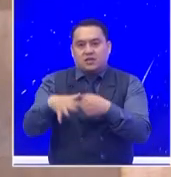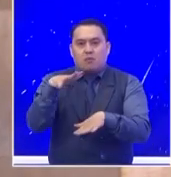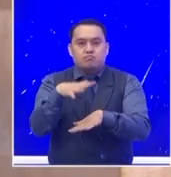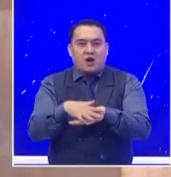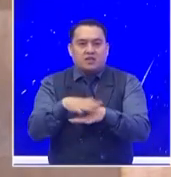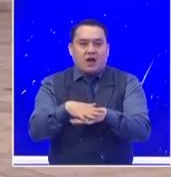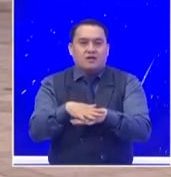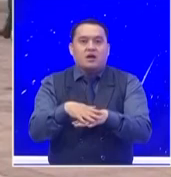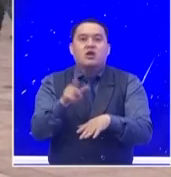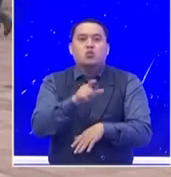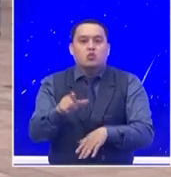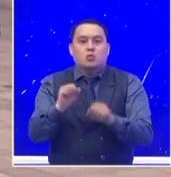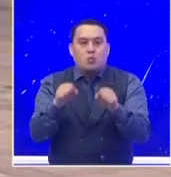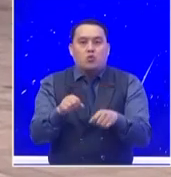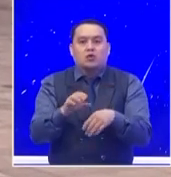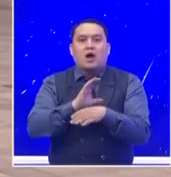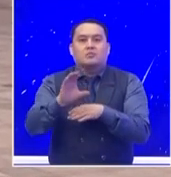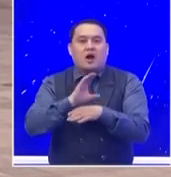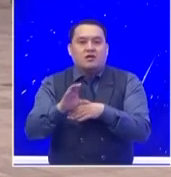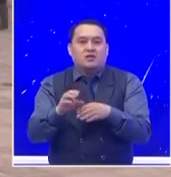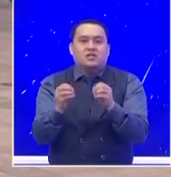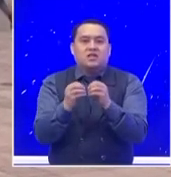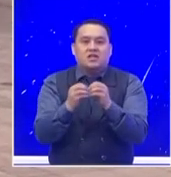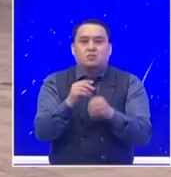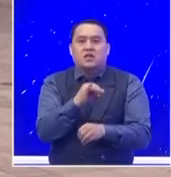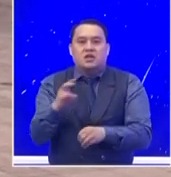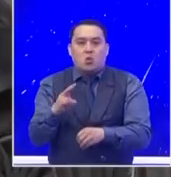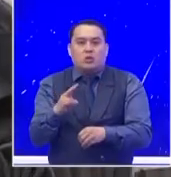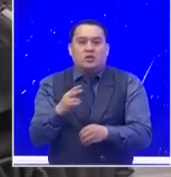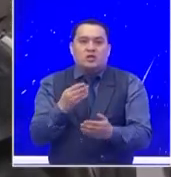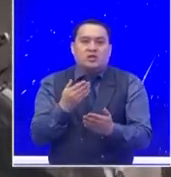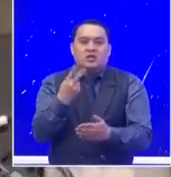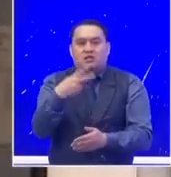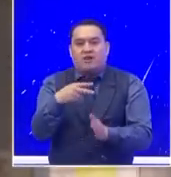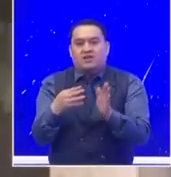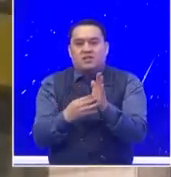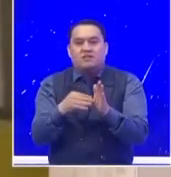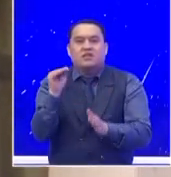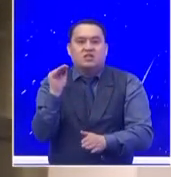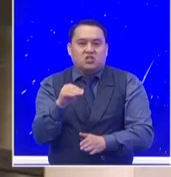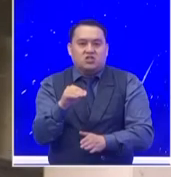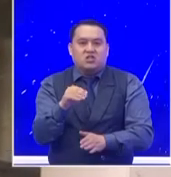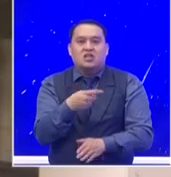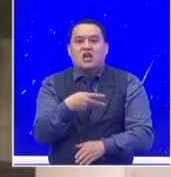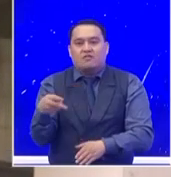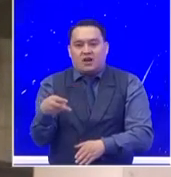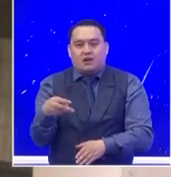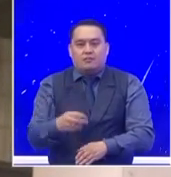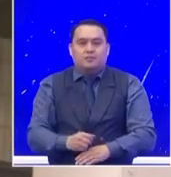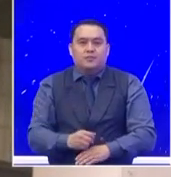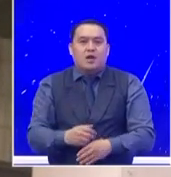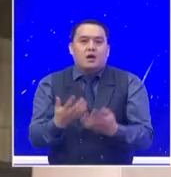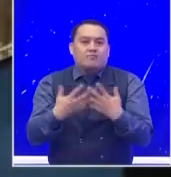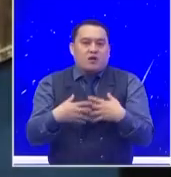Венгрии, клиенты могут сделать перевод на сумму в пределах 10 миллионов форинтов или чуть более 29 тысяч в пересчете на